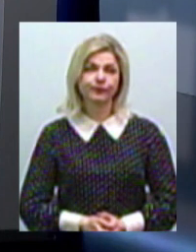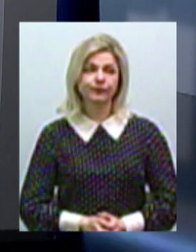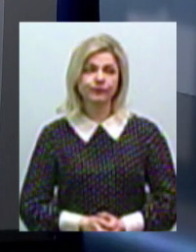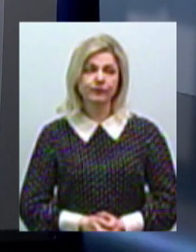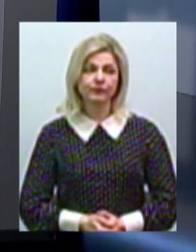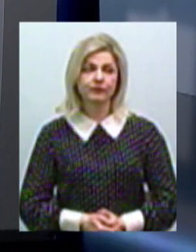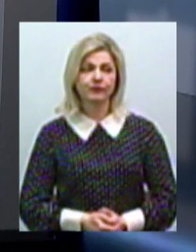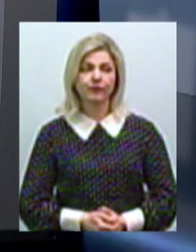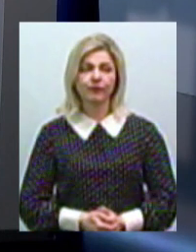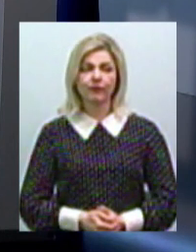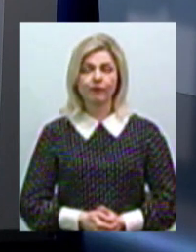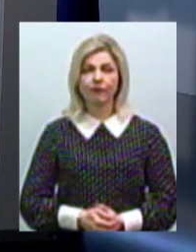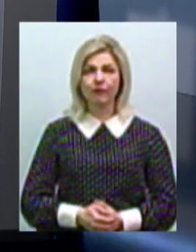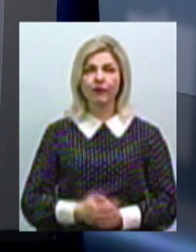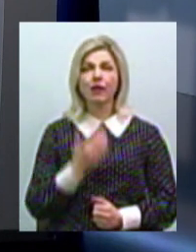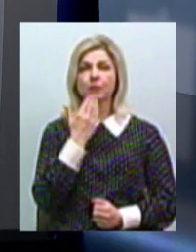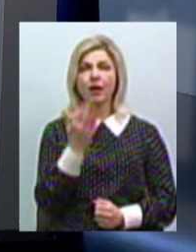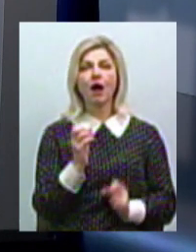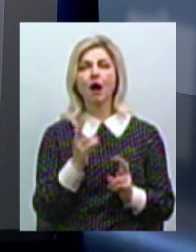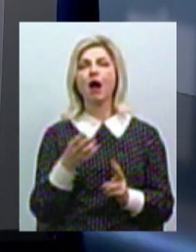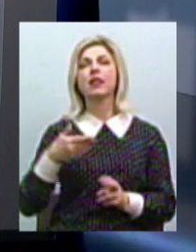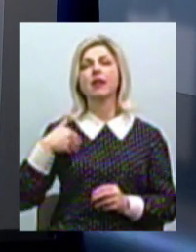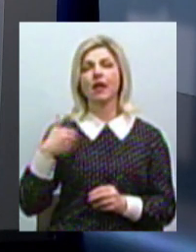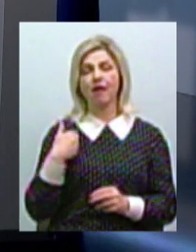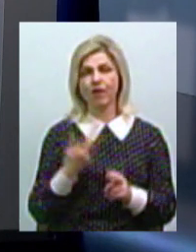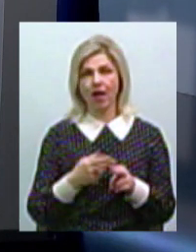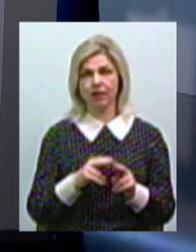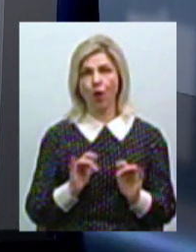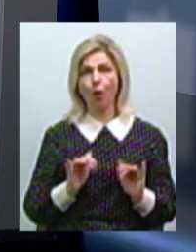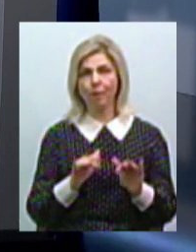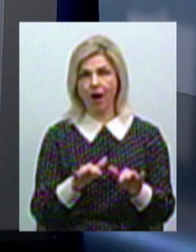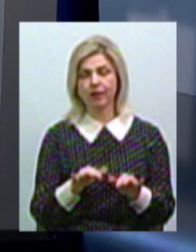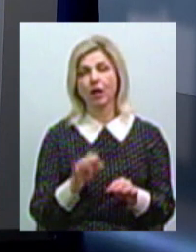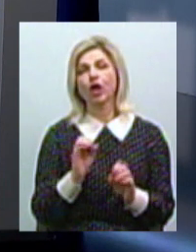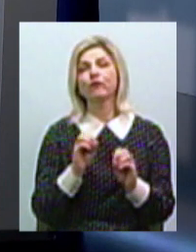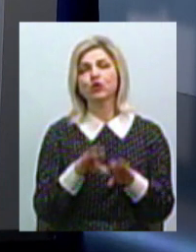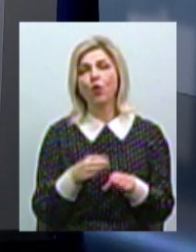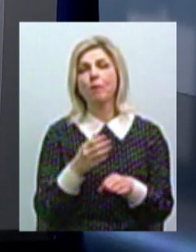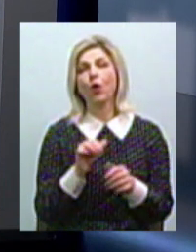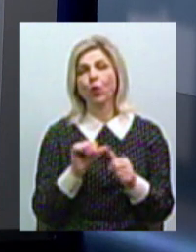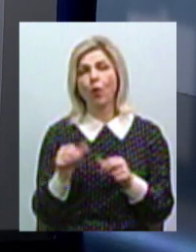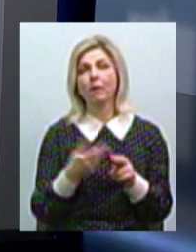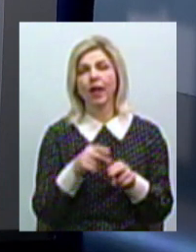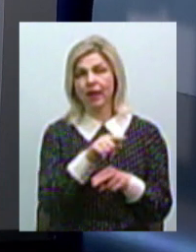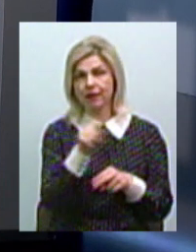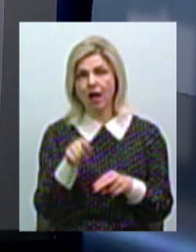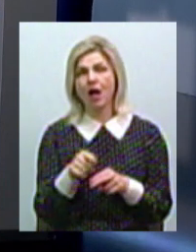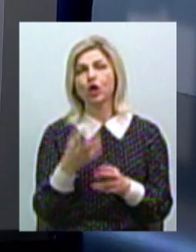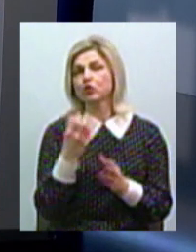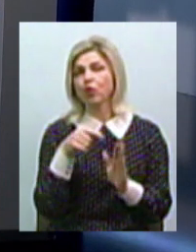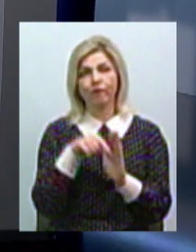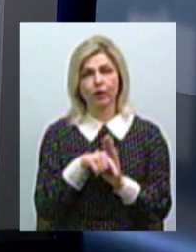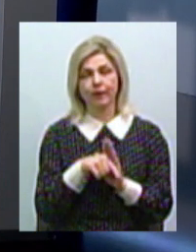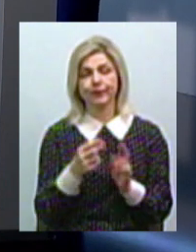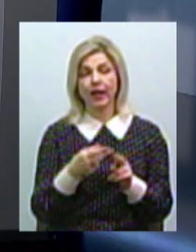Оксана, будь ласка, наскільки дієва кампанія «Розірви коло» і в чому, крім таких акцій, вона полягає? Я можу сказати, що ця